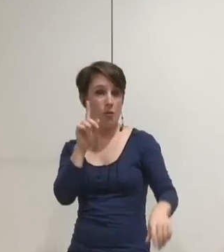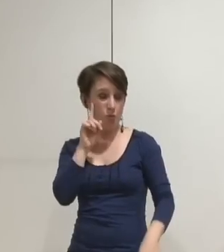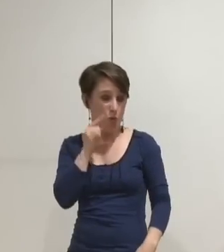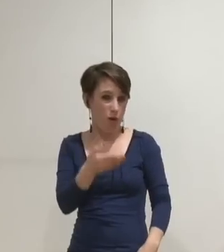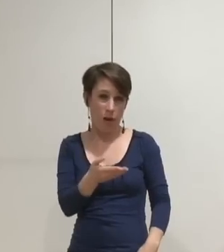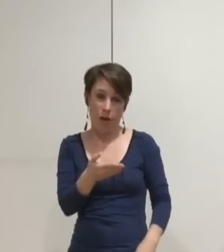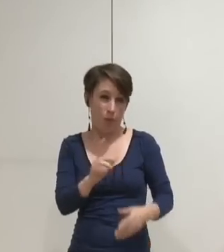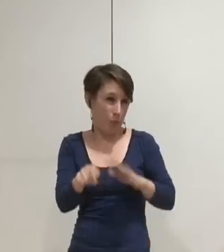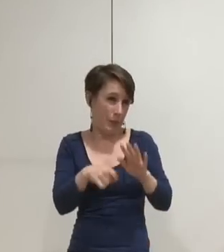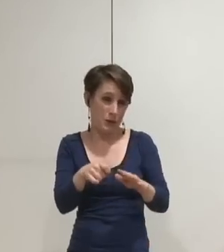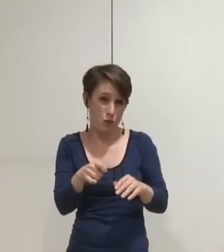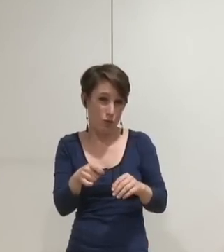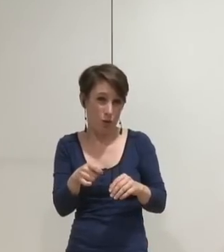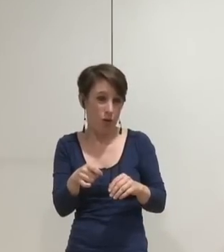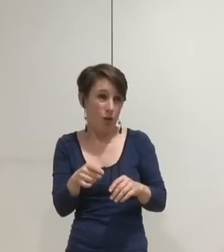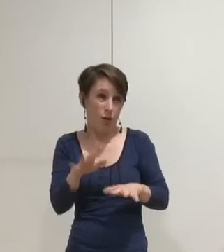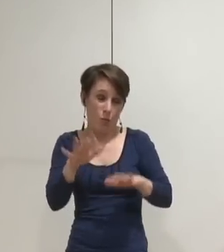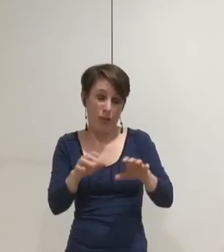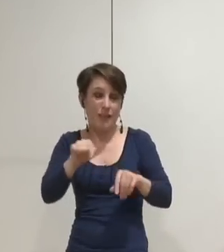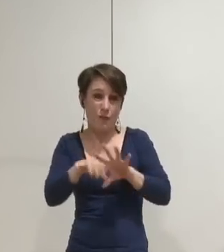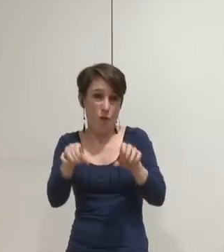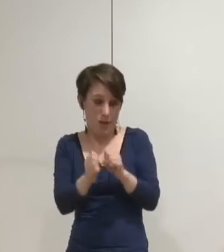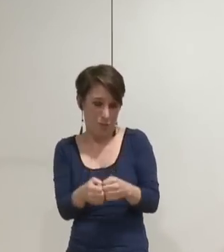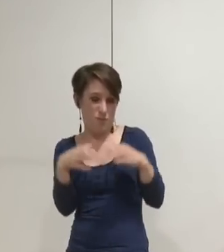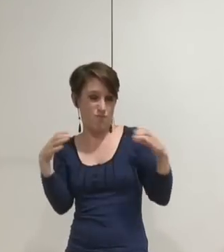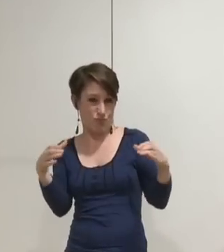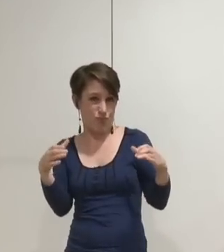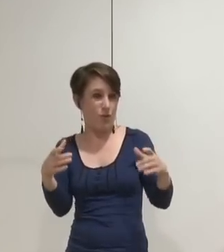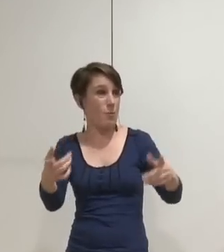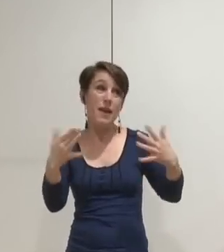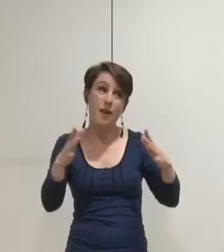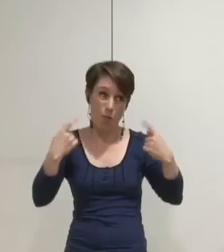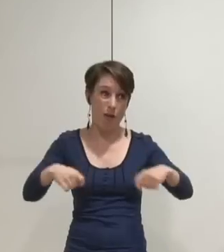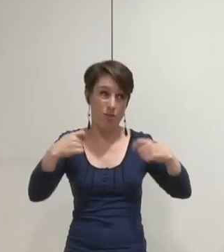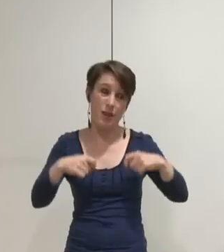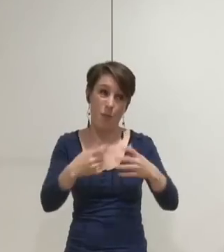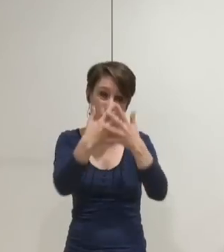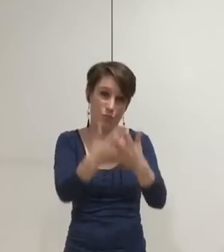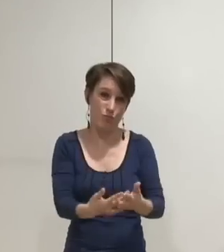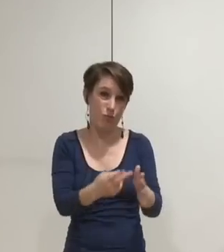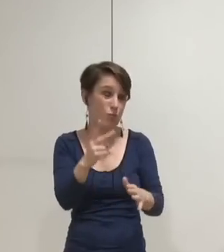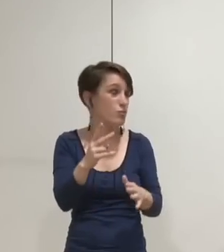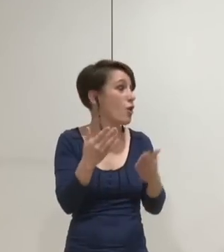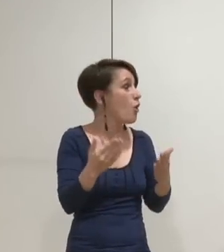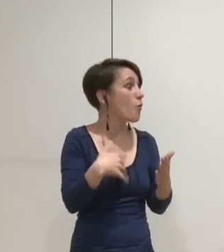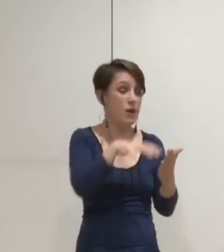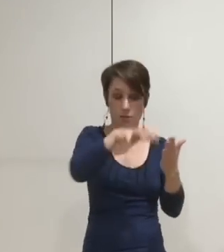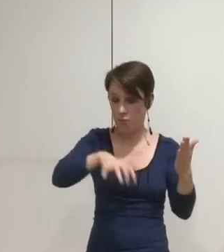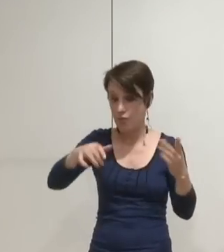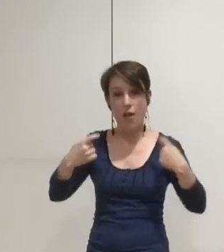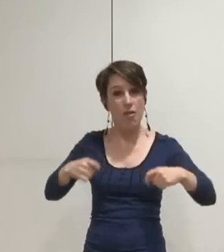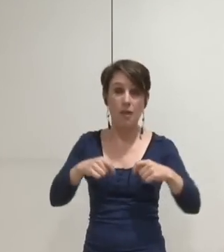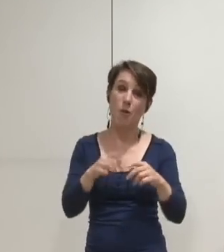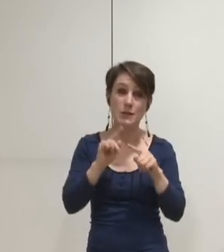des coups euxmêmees Alourd mais qui ne sont toujours pas présentés dans le détail aujourd'hui du suivi du contrat c'est